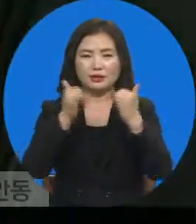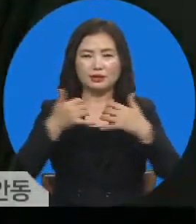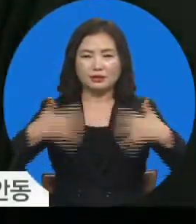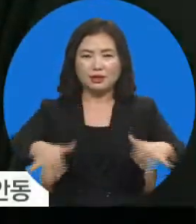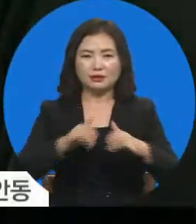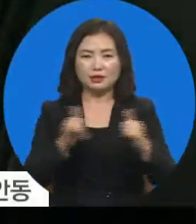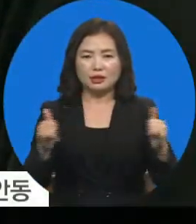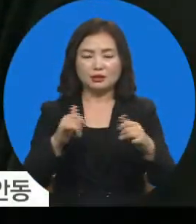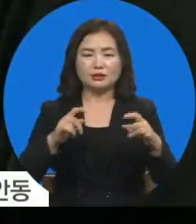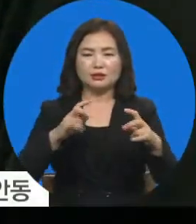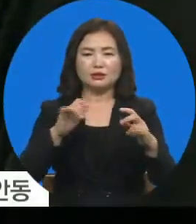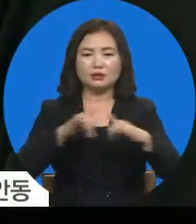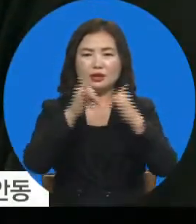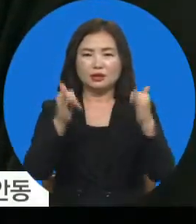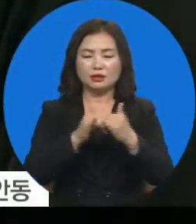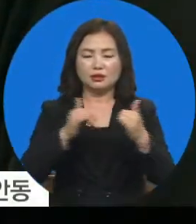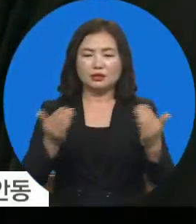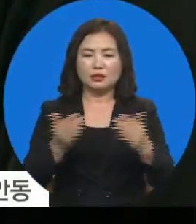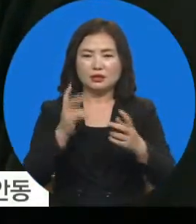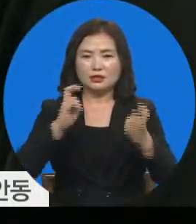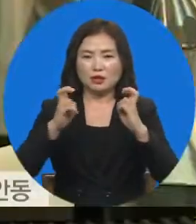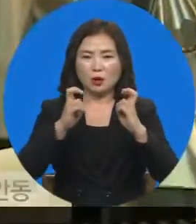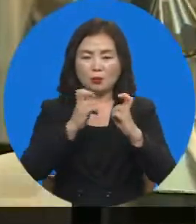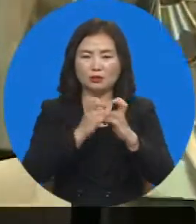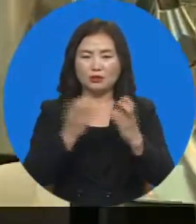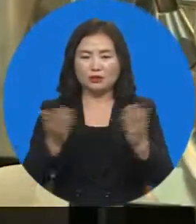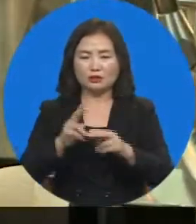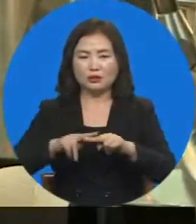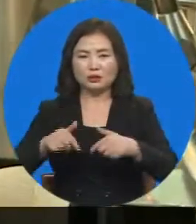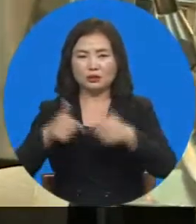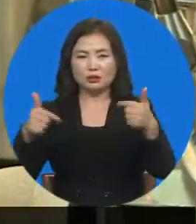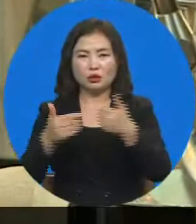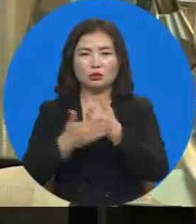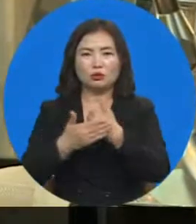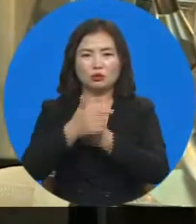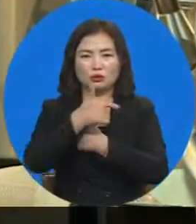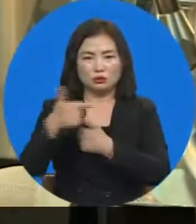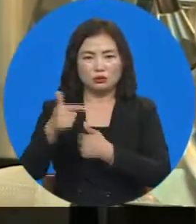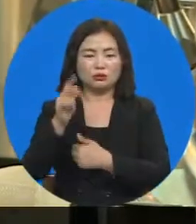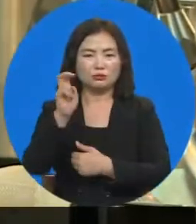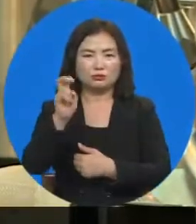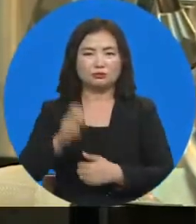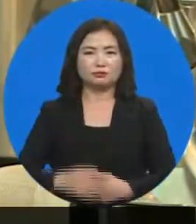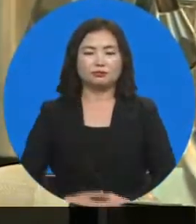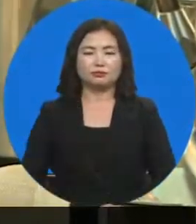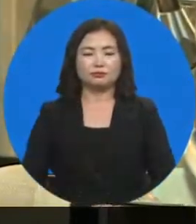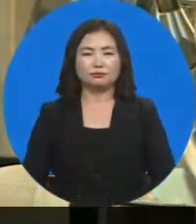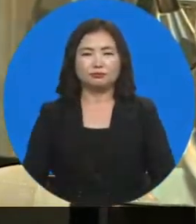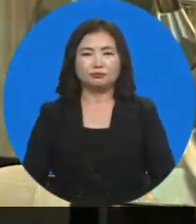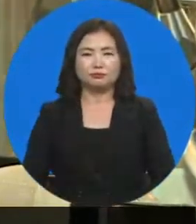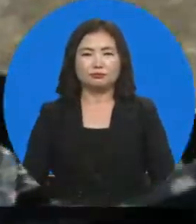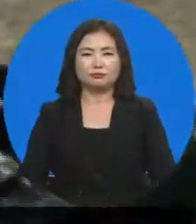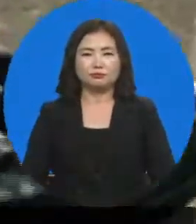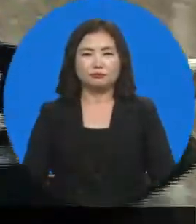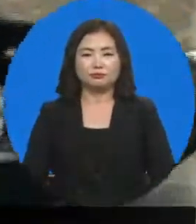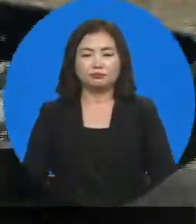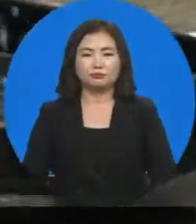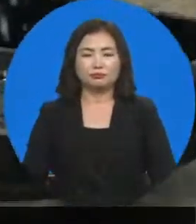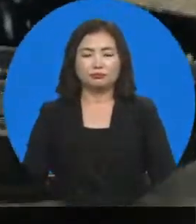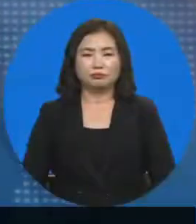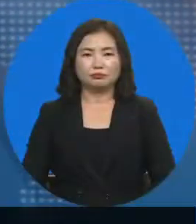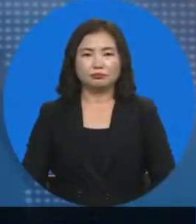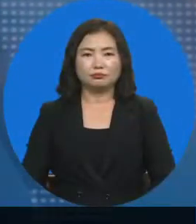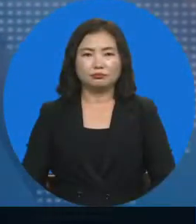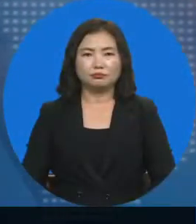위한 사회적 경제 기업 창업과 일자리 창출에 큰 도움이 될 전망입니다. MBC 뉴스 엄지연입니다.